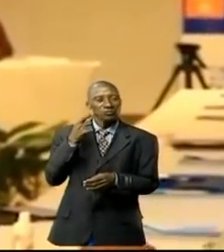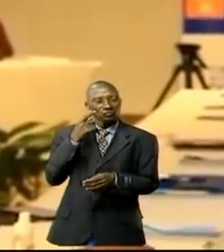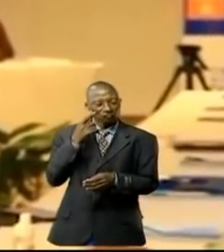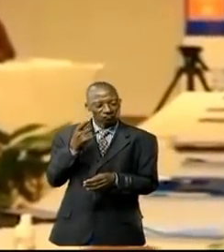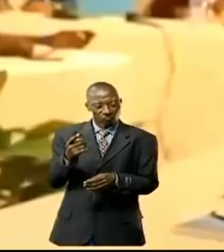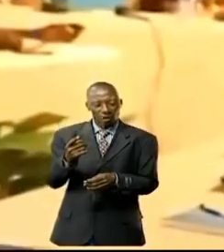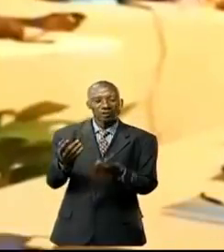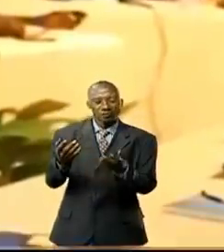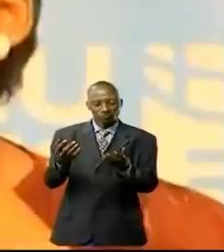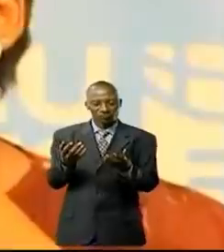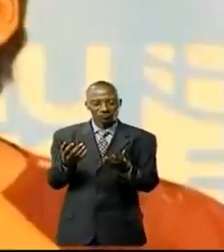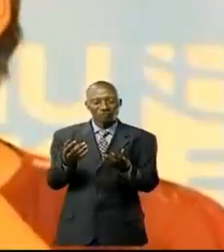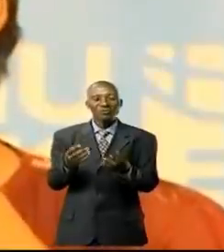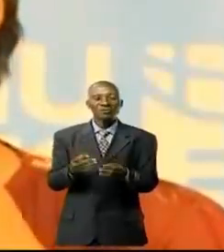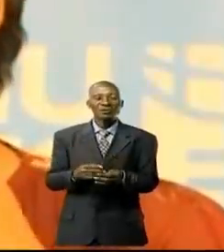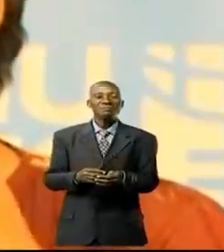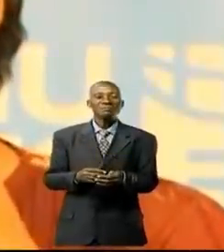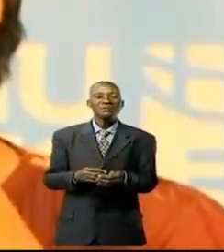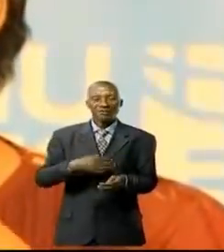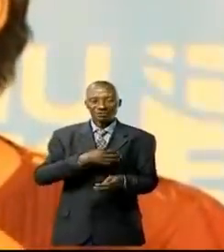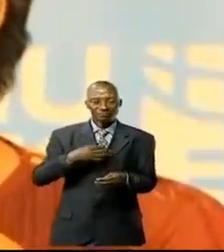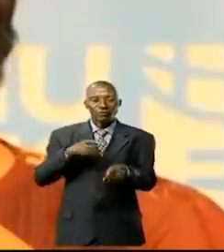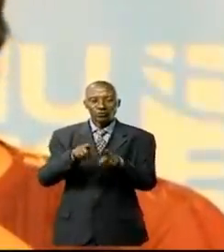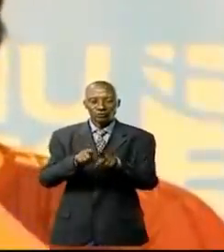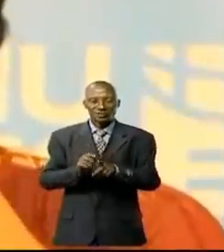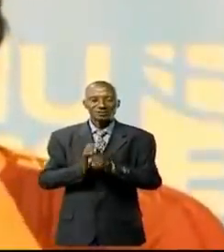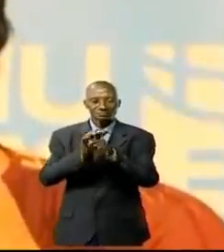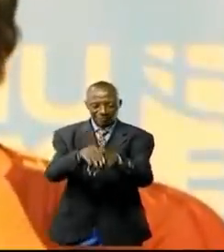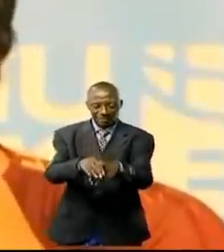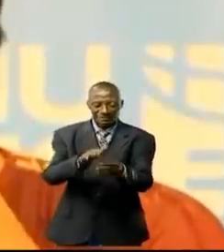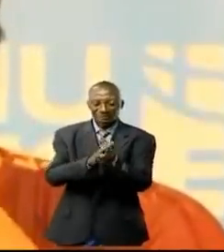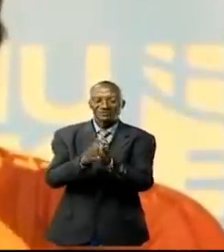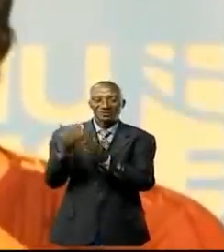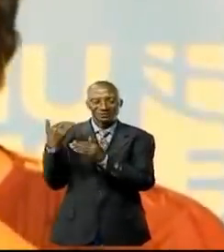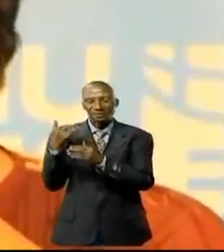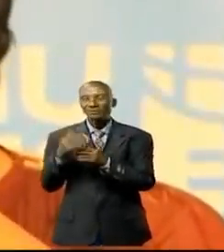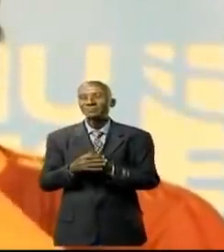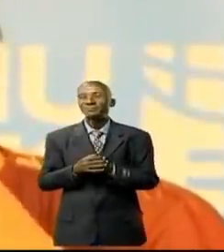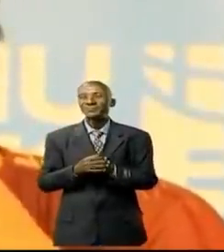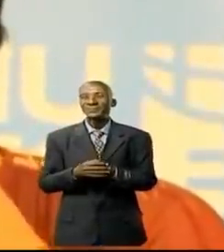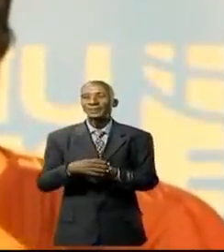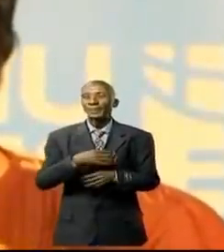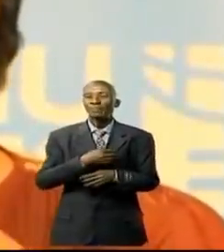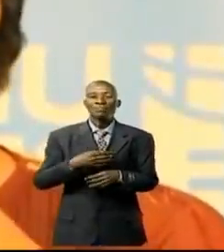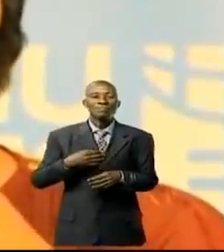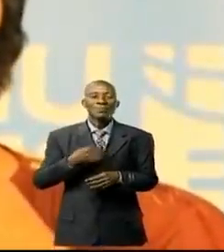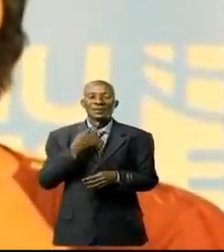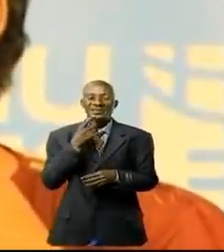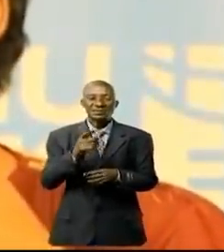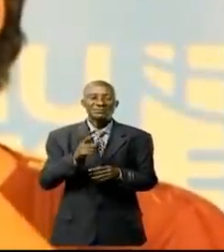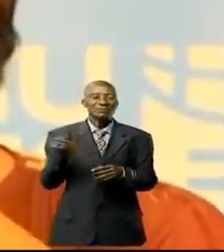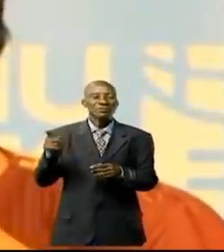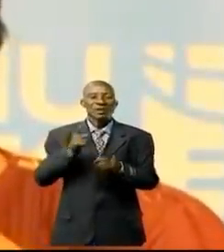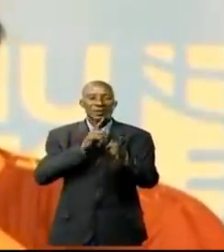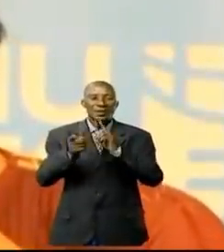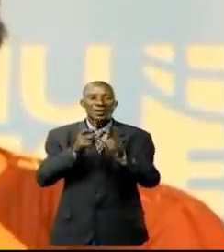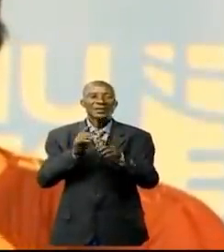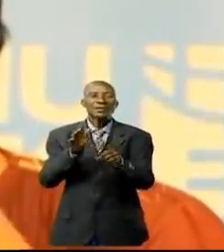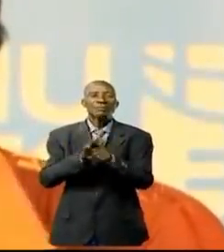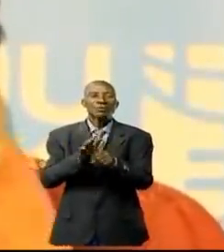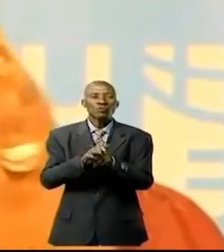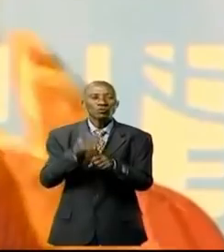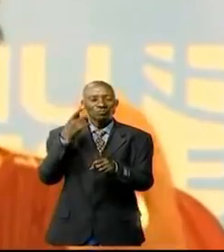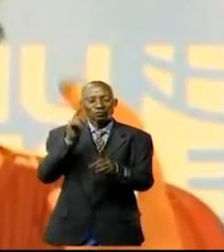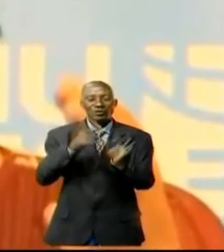prochaines élections. Même si durant ma mission, j'ai beaucoup parlé de parité, de représentativité, mais c'est parce que nous sommes en ce